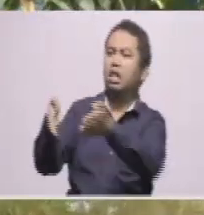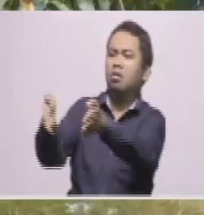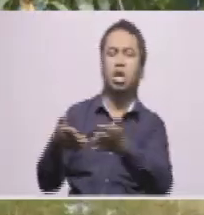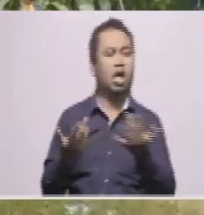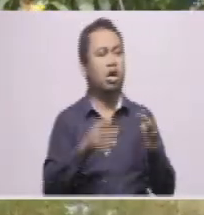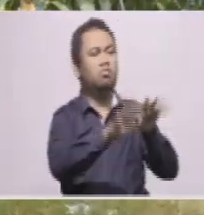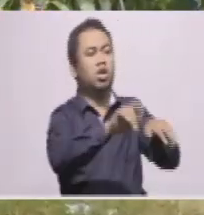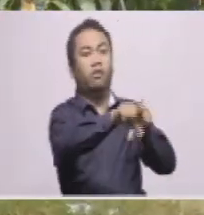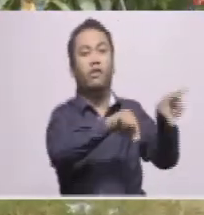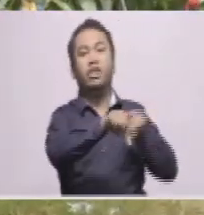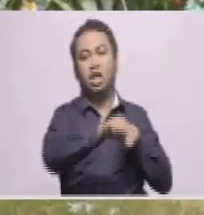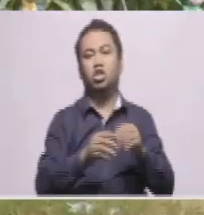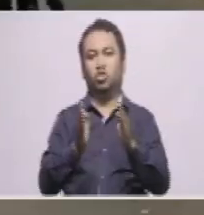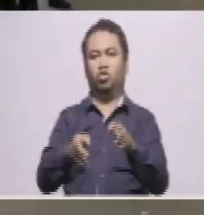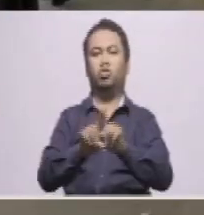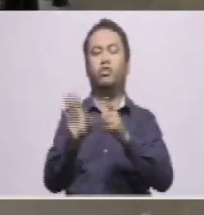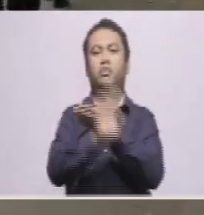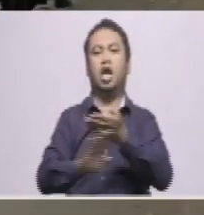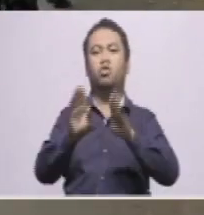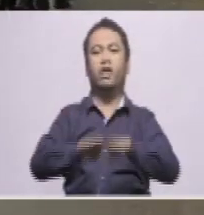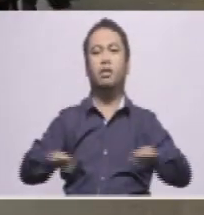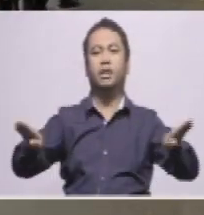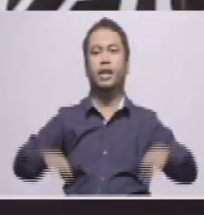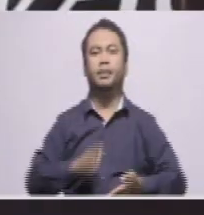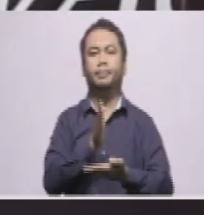mpifidianana mahakasika ny resaka fitandrona ny filaminana.